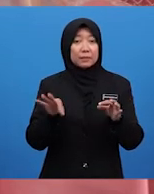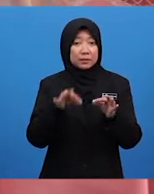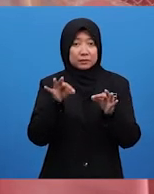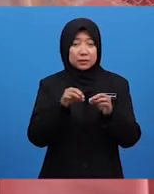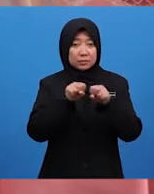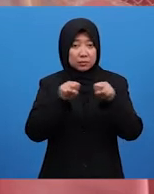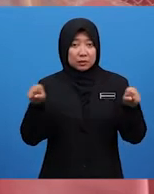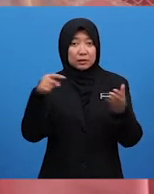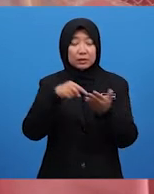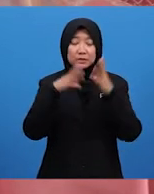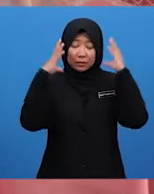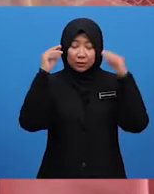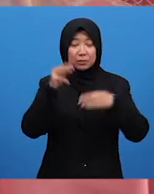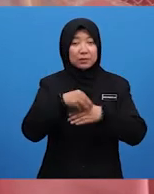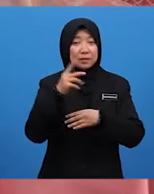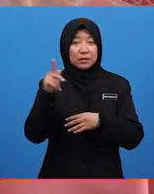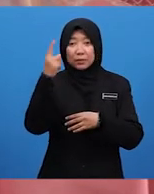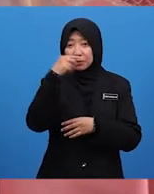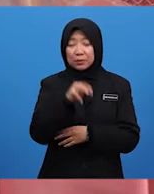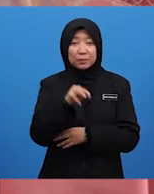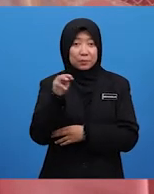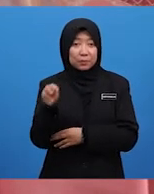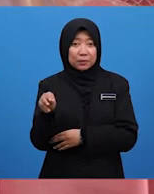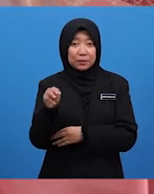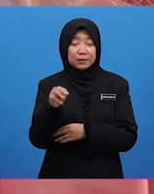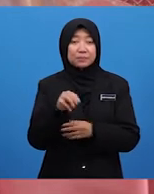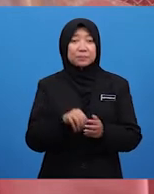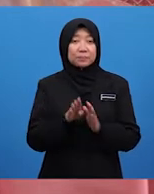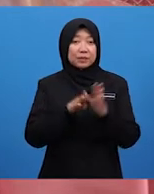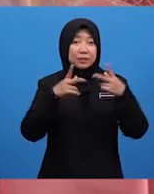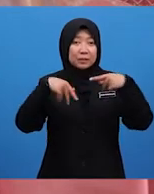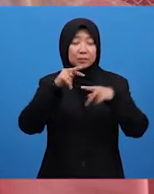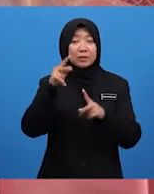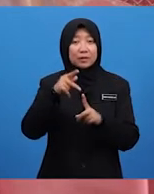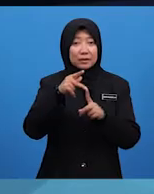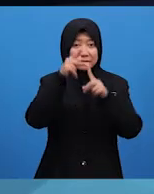cikgu permudahkan untuk murid-murid berkeperluan khas.